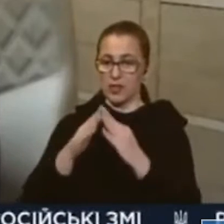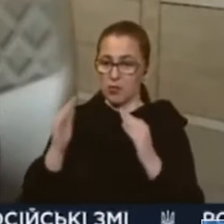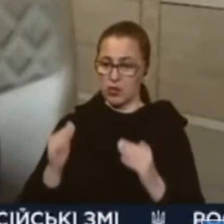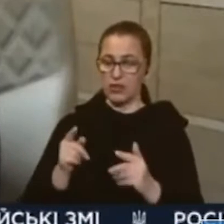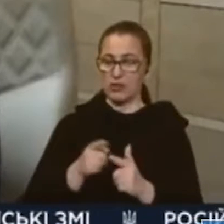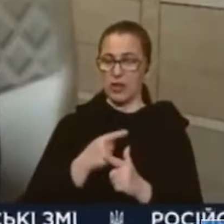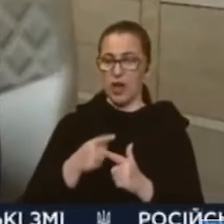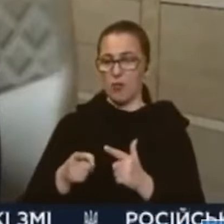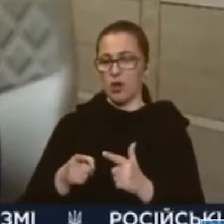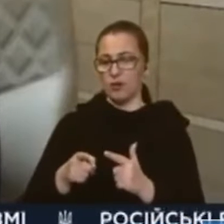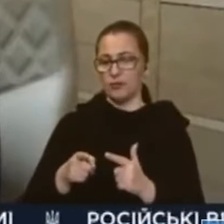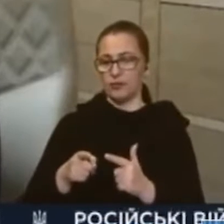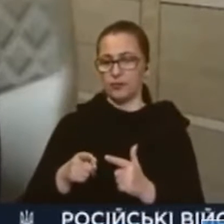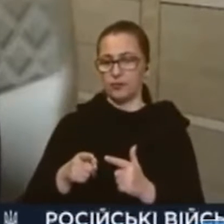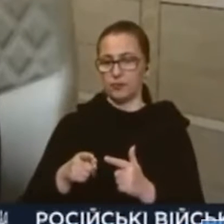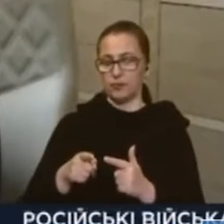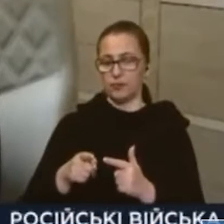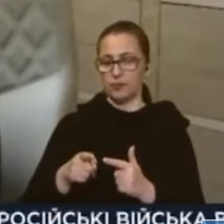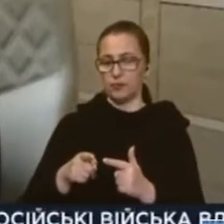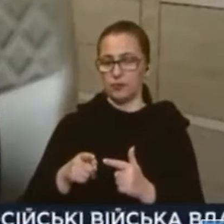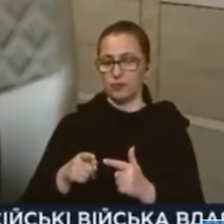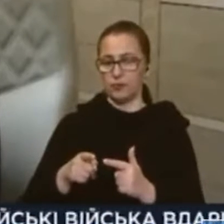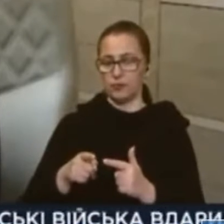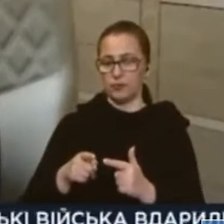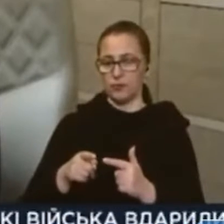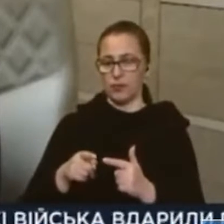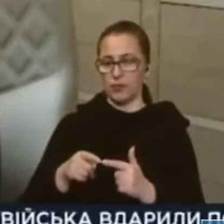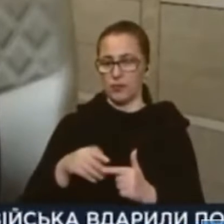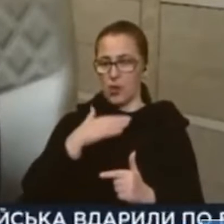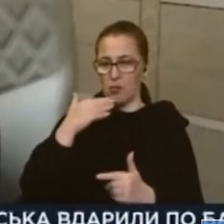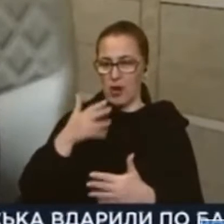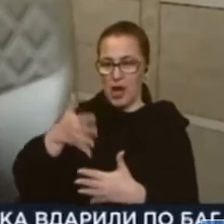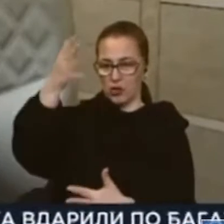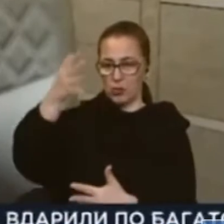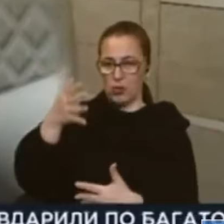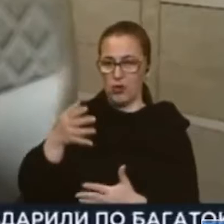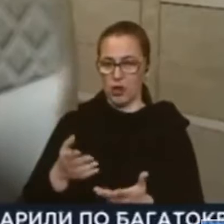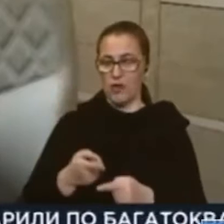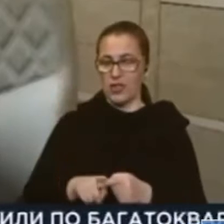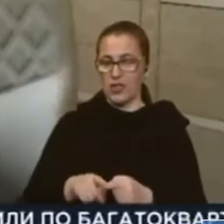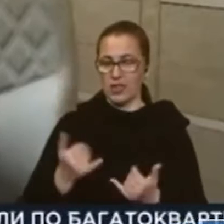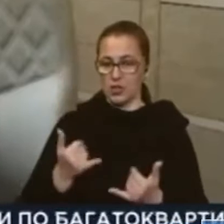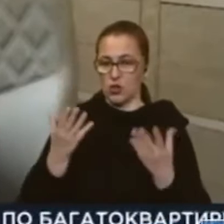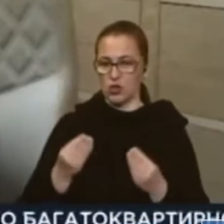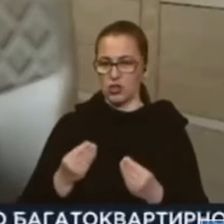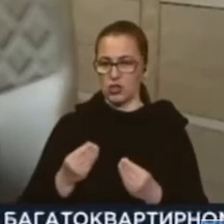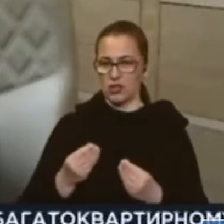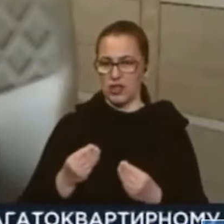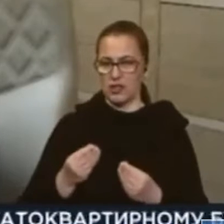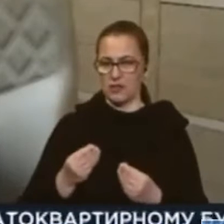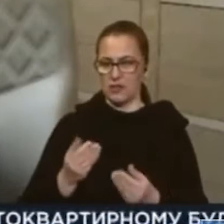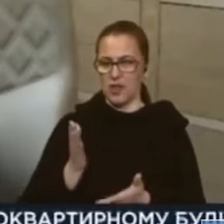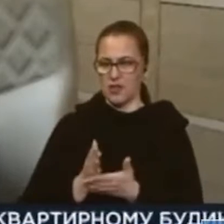або фактично там руйнуються ті будинки багатоповерхові, які на сьогоднішній день найбільше